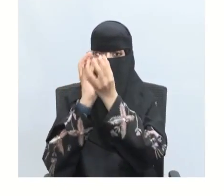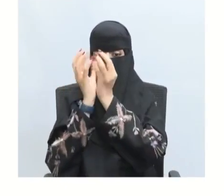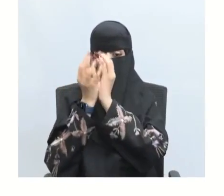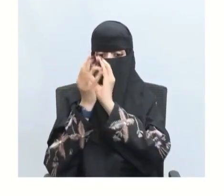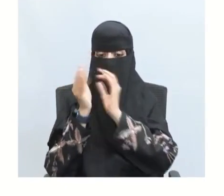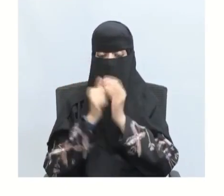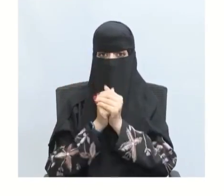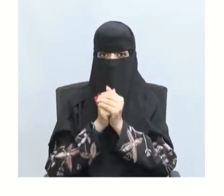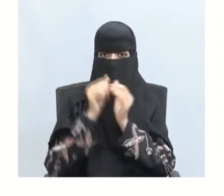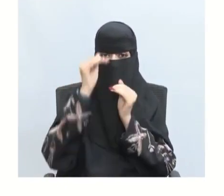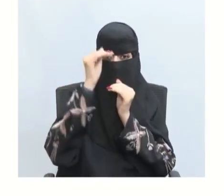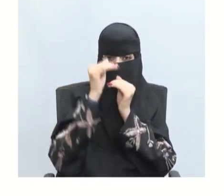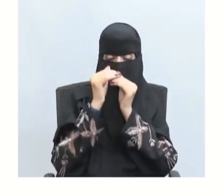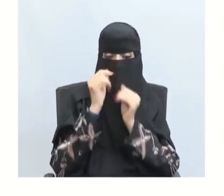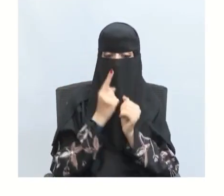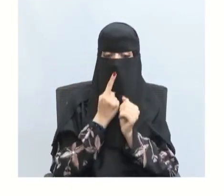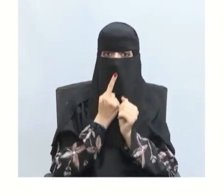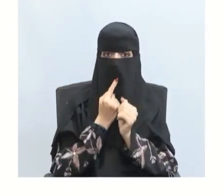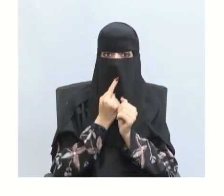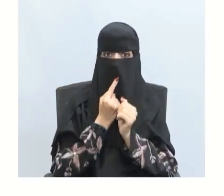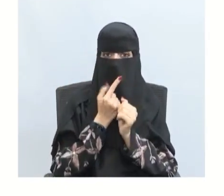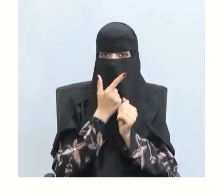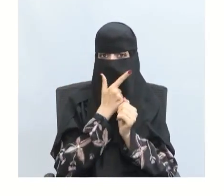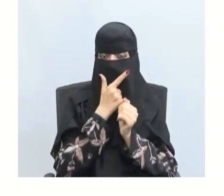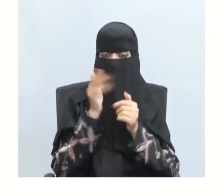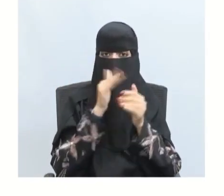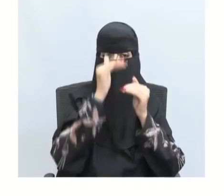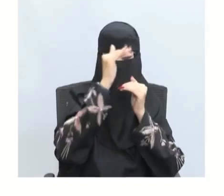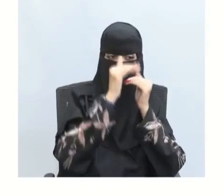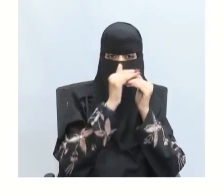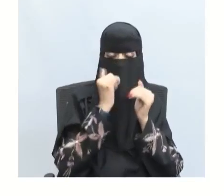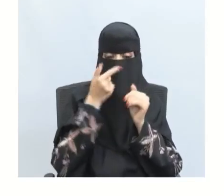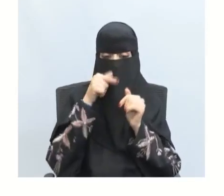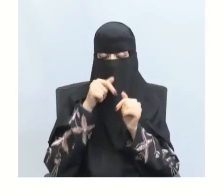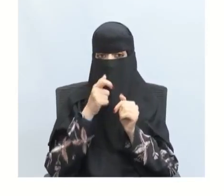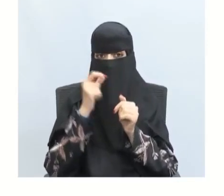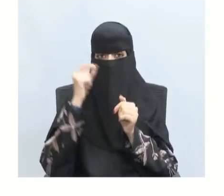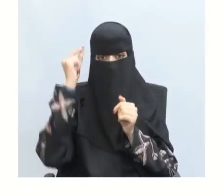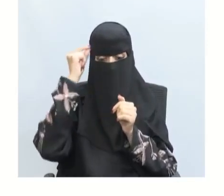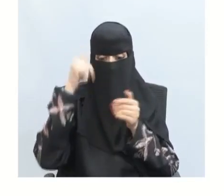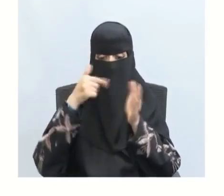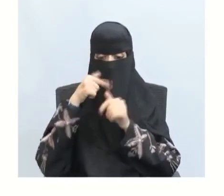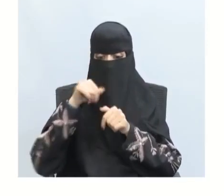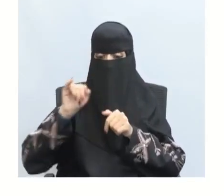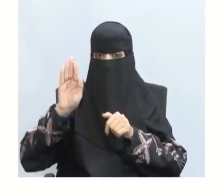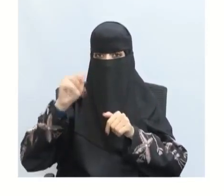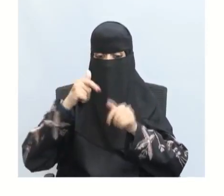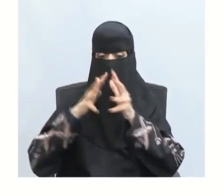وقزم ابيض وقزم اسود ومستعرض والنجم